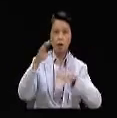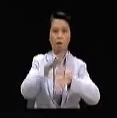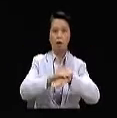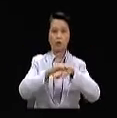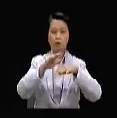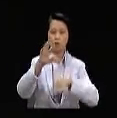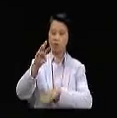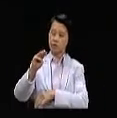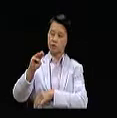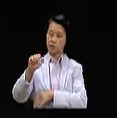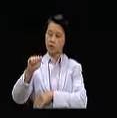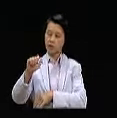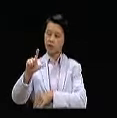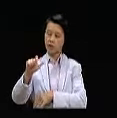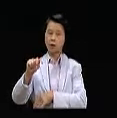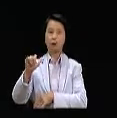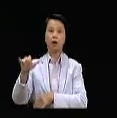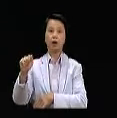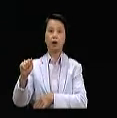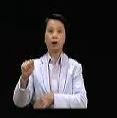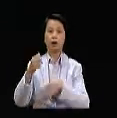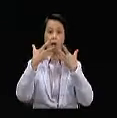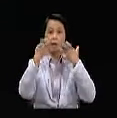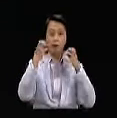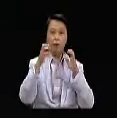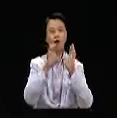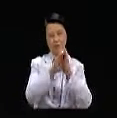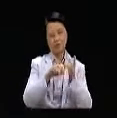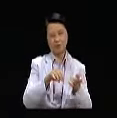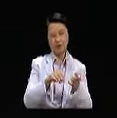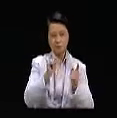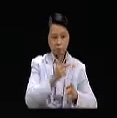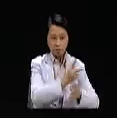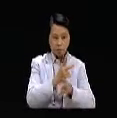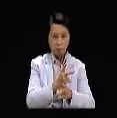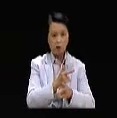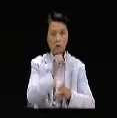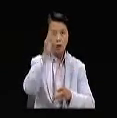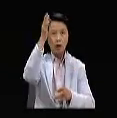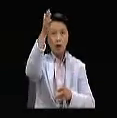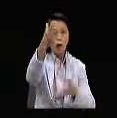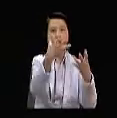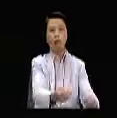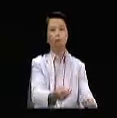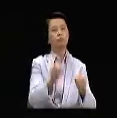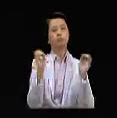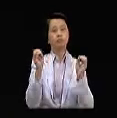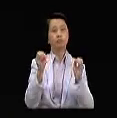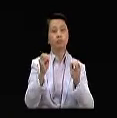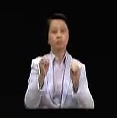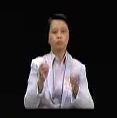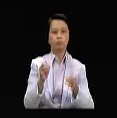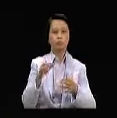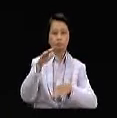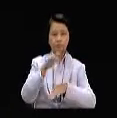Melayu atau jadi kita perlu menjaga supaya ianya tidak Pupus jadi atas dasar inilah ada